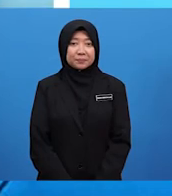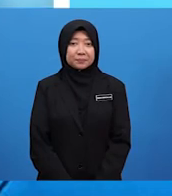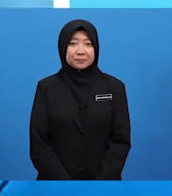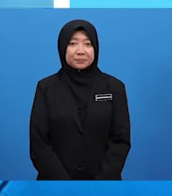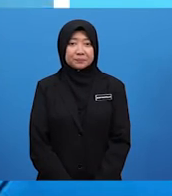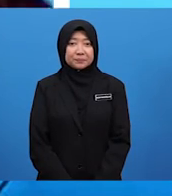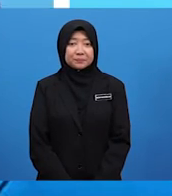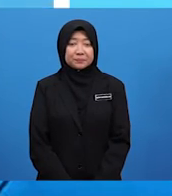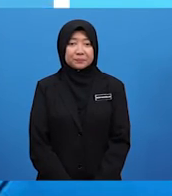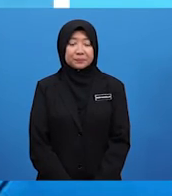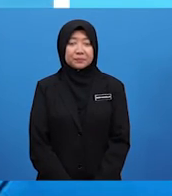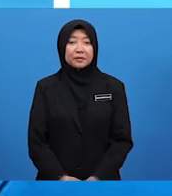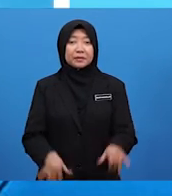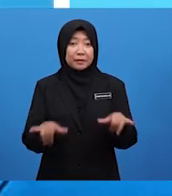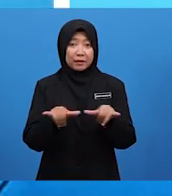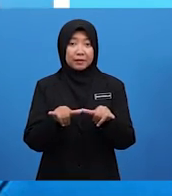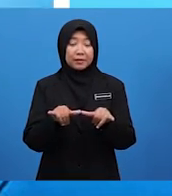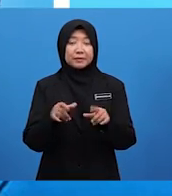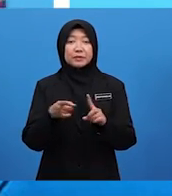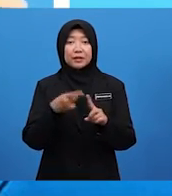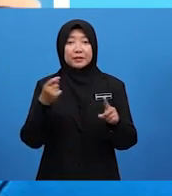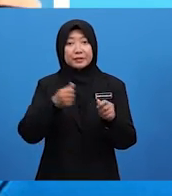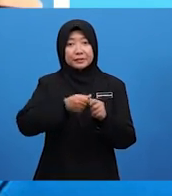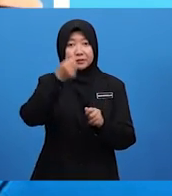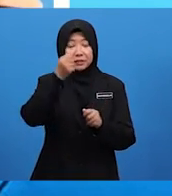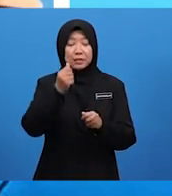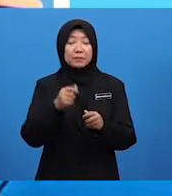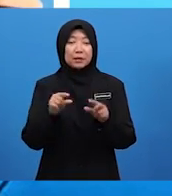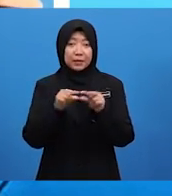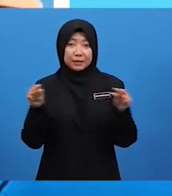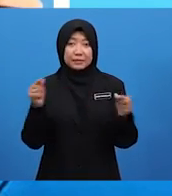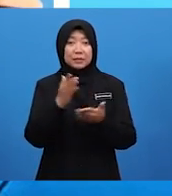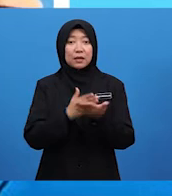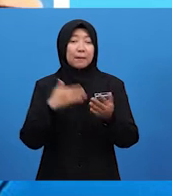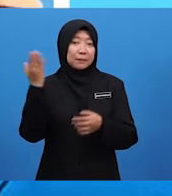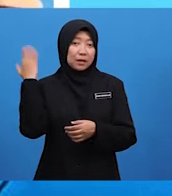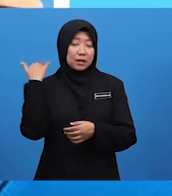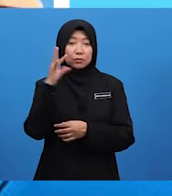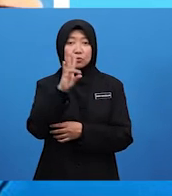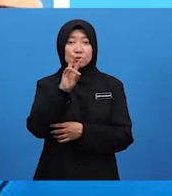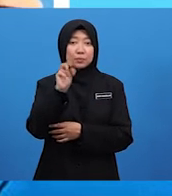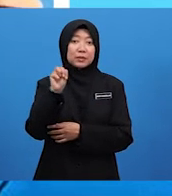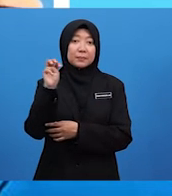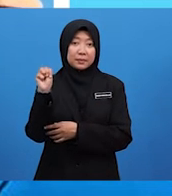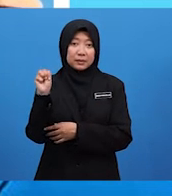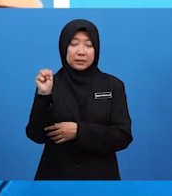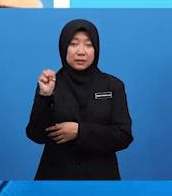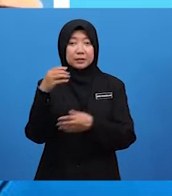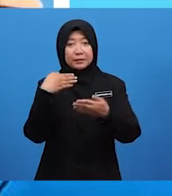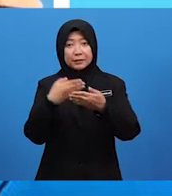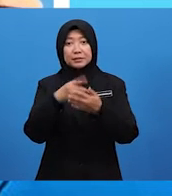Jarak jahitan zip dari garis tengah belakang adalah 7 mm